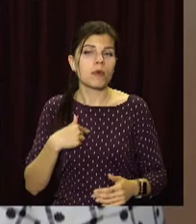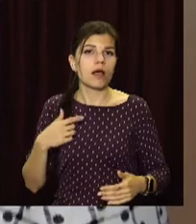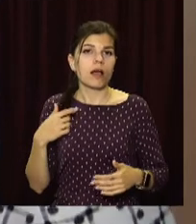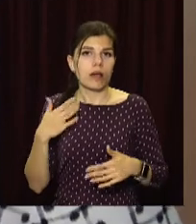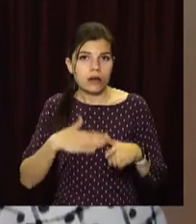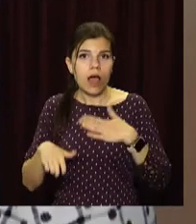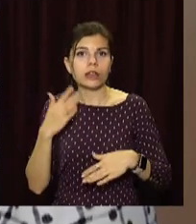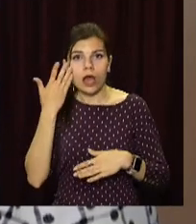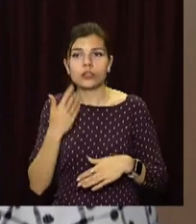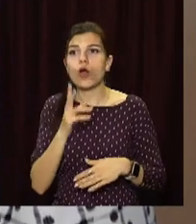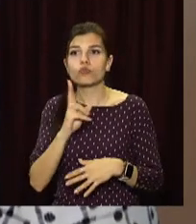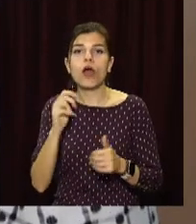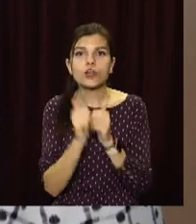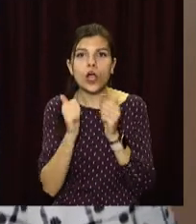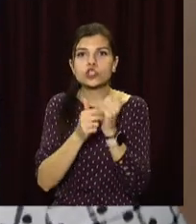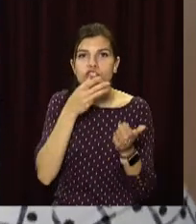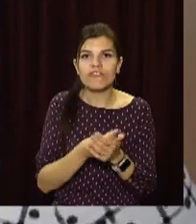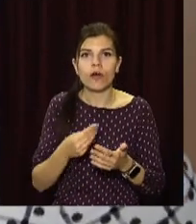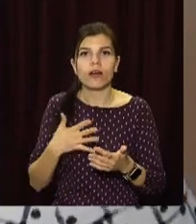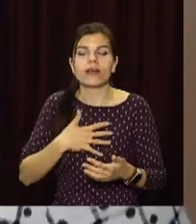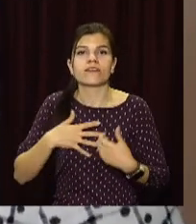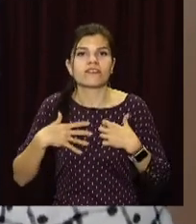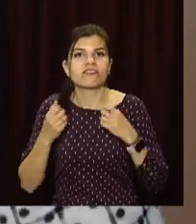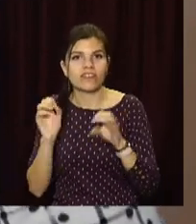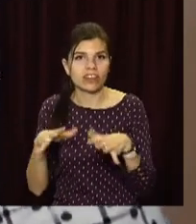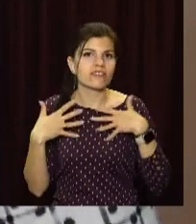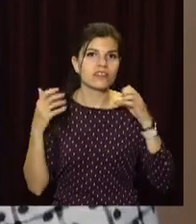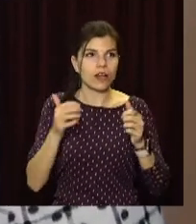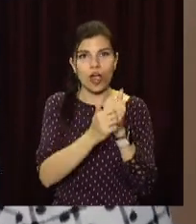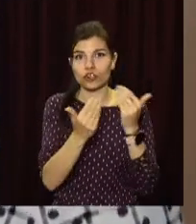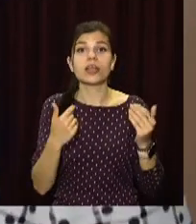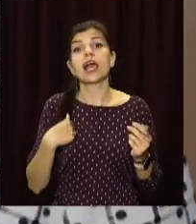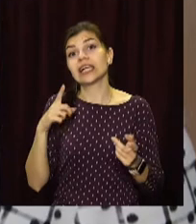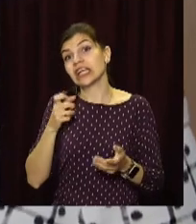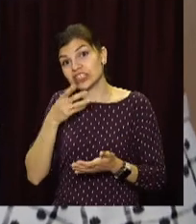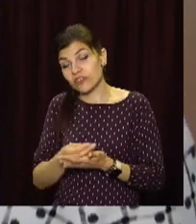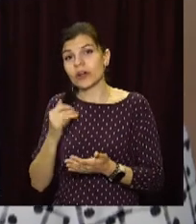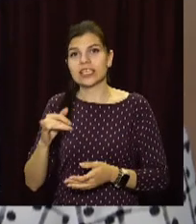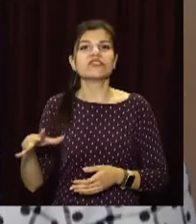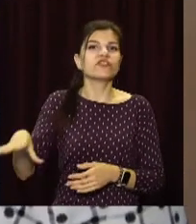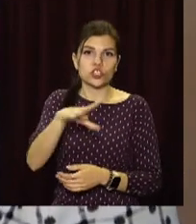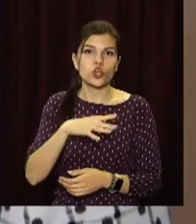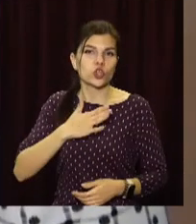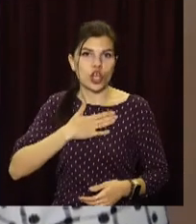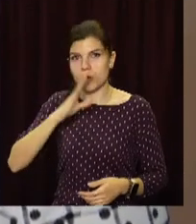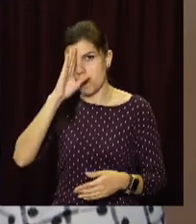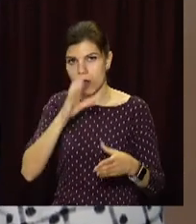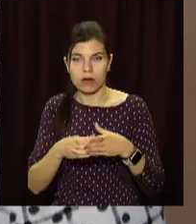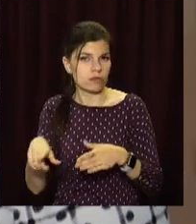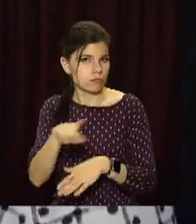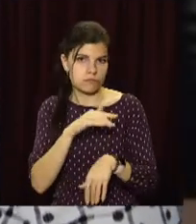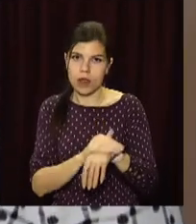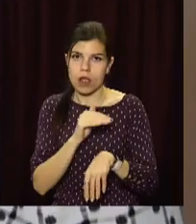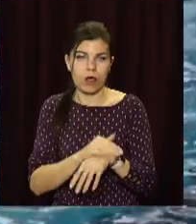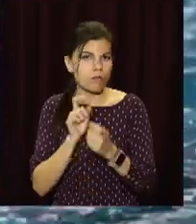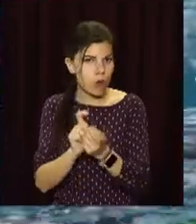когда каждый вносит свое в эту игру. Поэтому, конечно, я очень рада и за своего, и за всех наших мальчиков. Они молодцы,